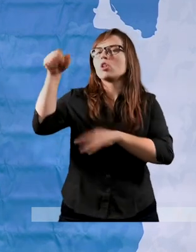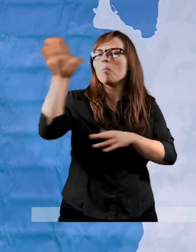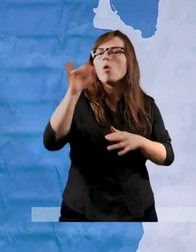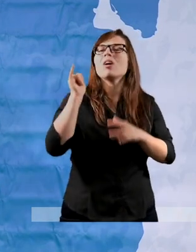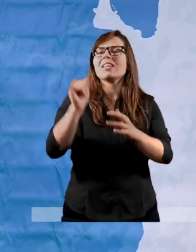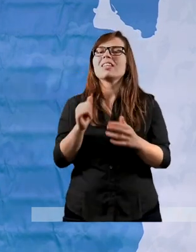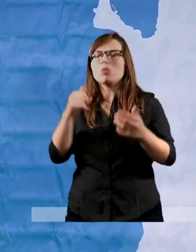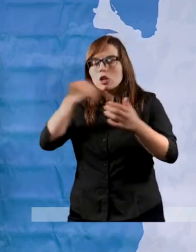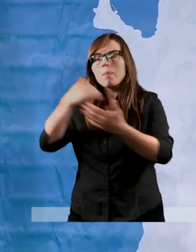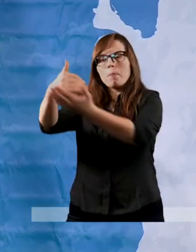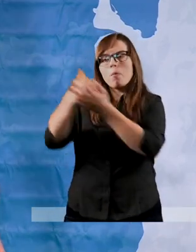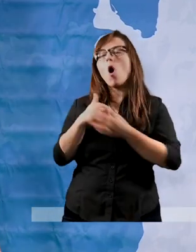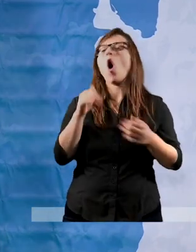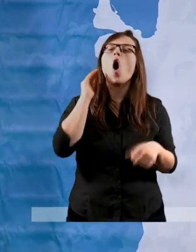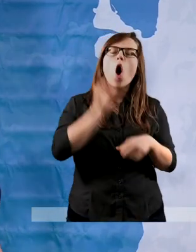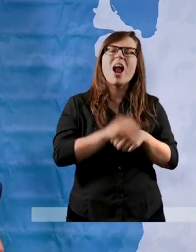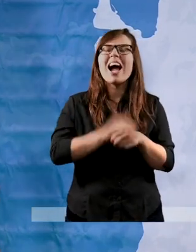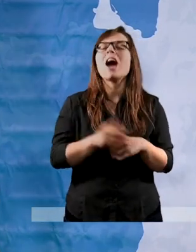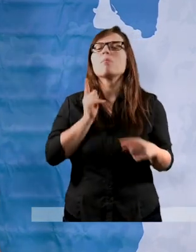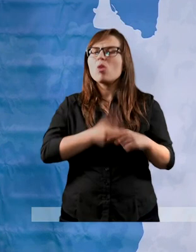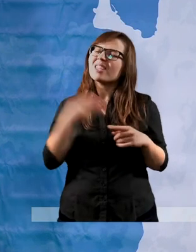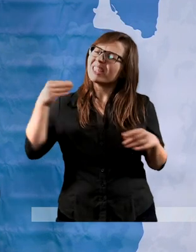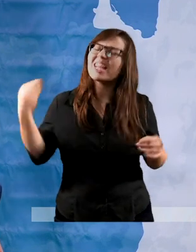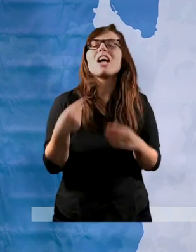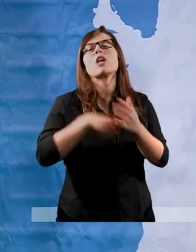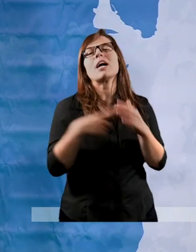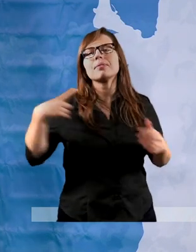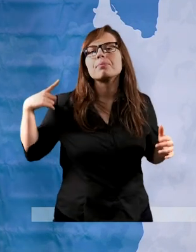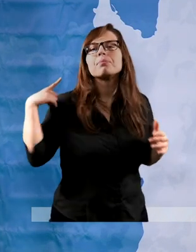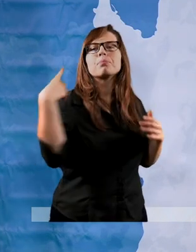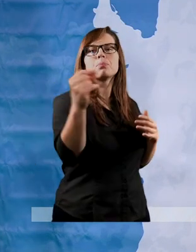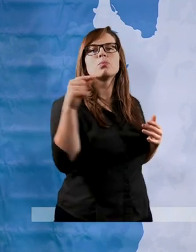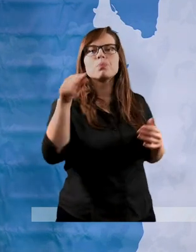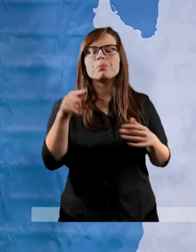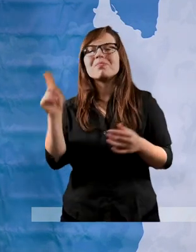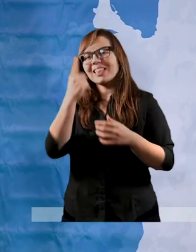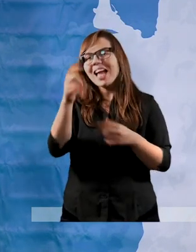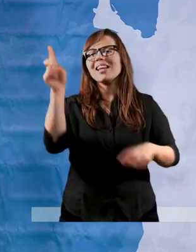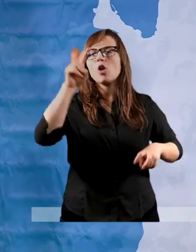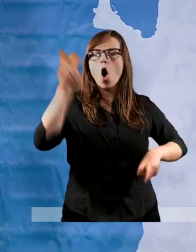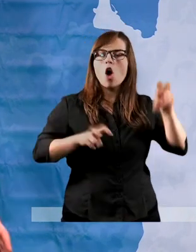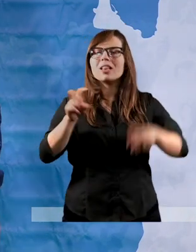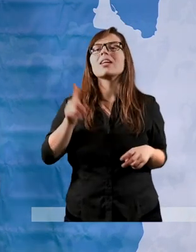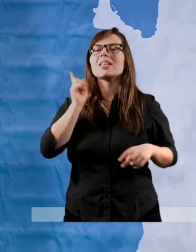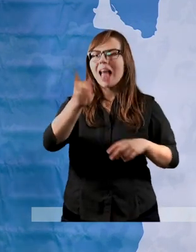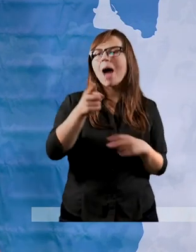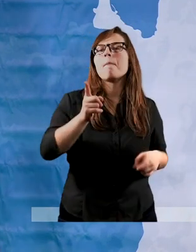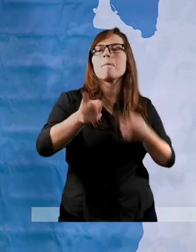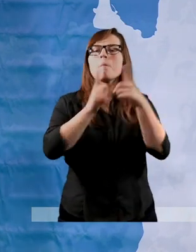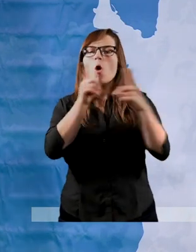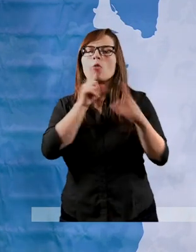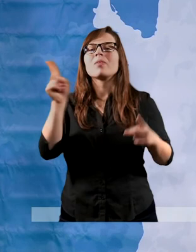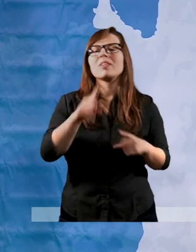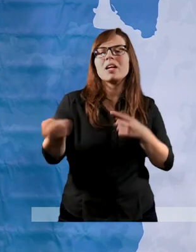pomógł. I kolega postanowił, że jeszcze raz pójdzie do jednego z hoteli i tam jeszcze porozmawia